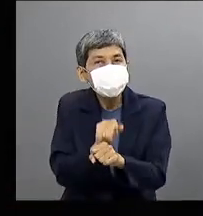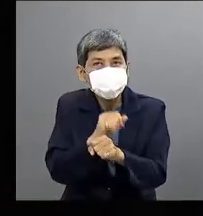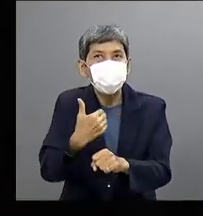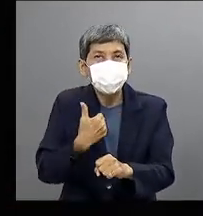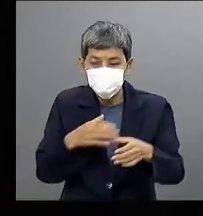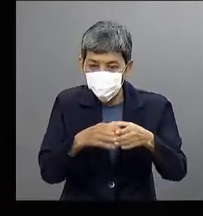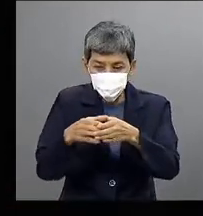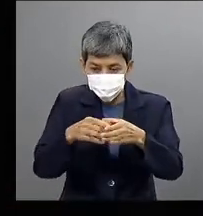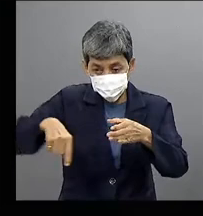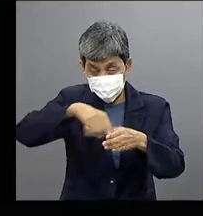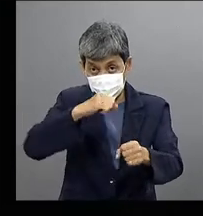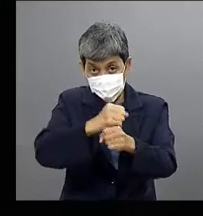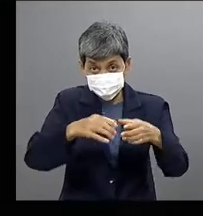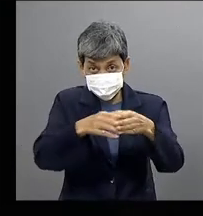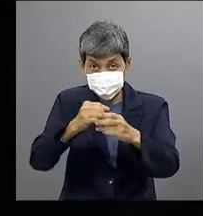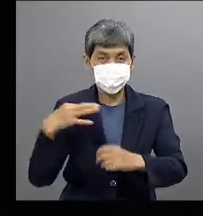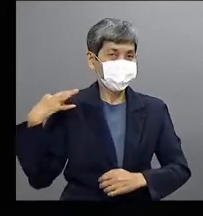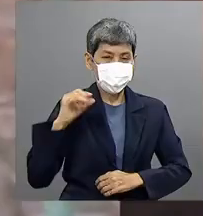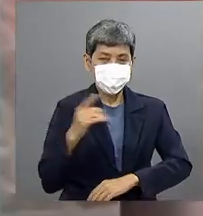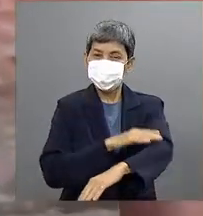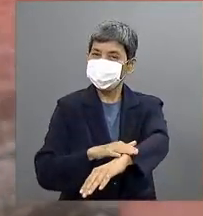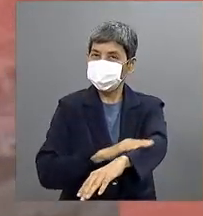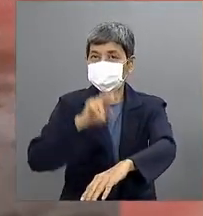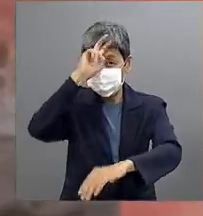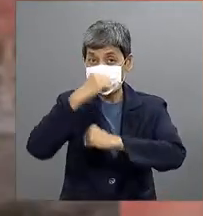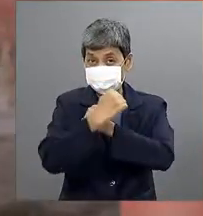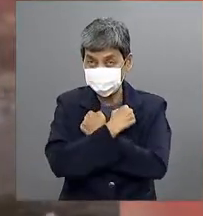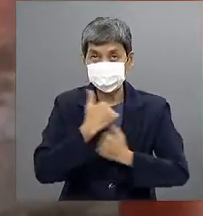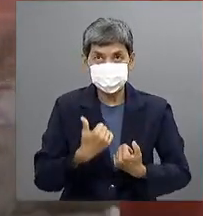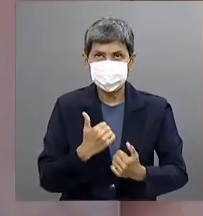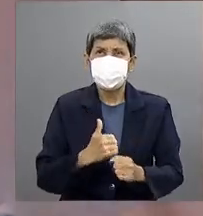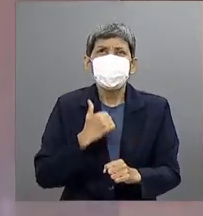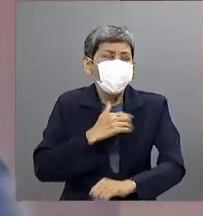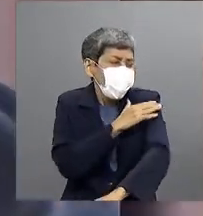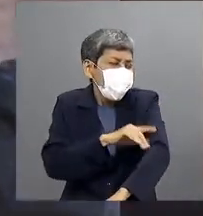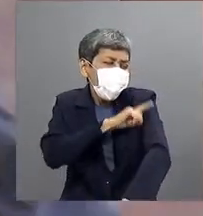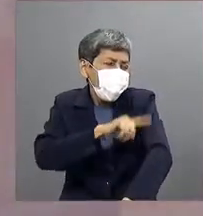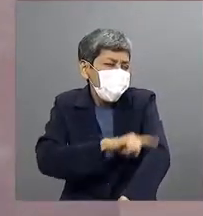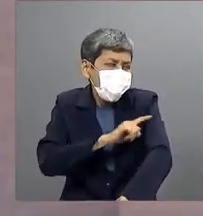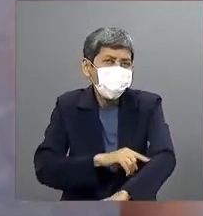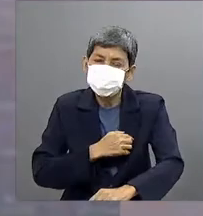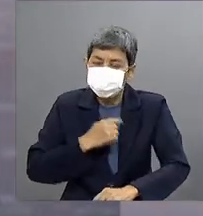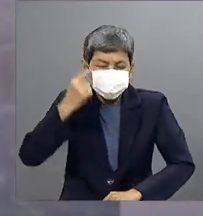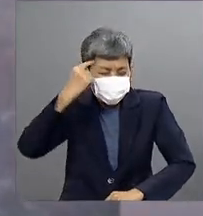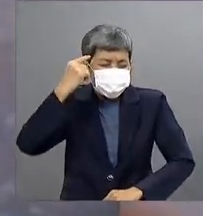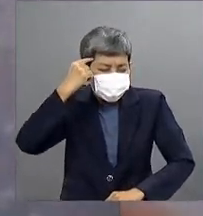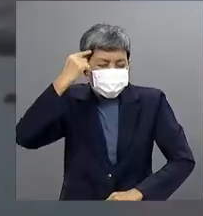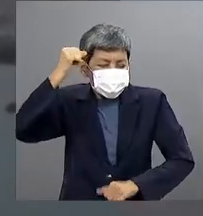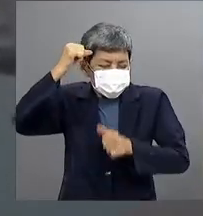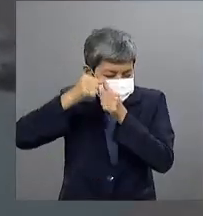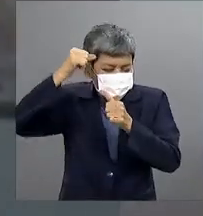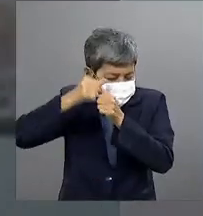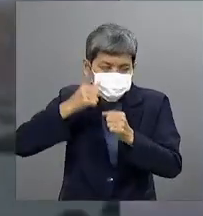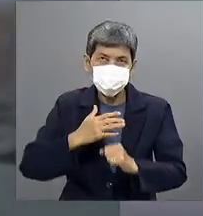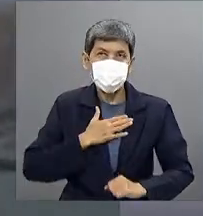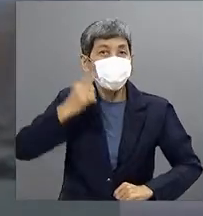Agencyนางแบบแห่งแรกในอีกบอกว่าค่านิยมความขาวเป็นสิ่งที่ฝังรากลึกในบ้านเกิดของเธอแต่เธอชื่อว่า